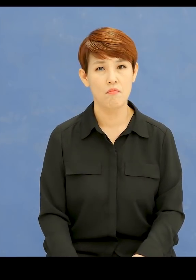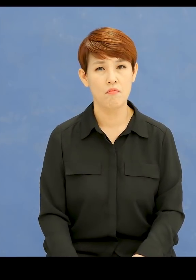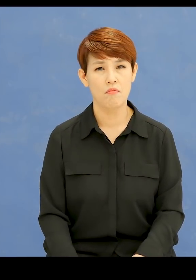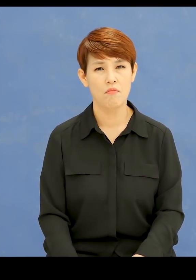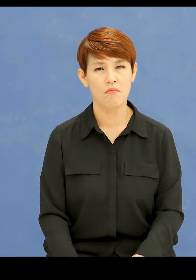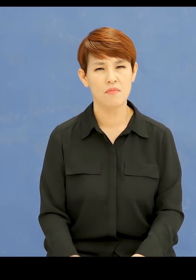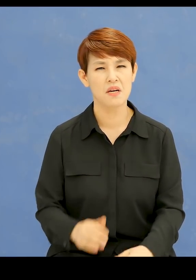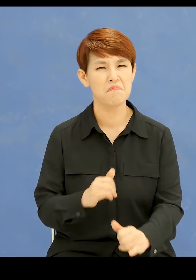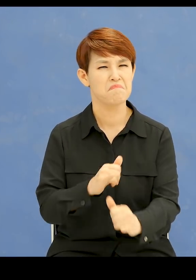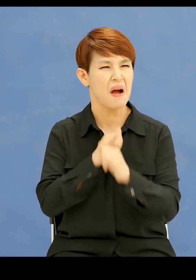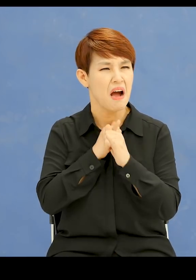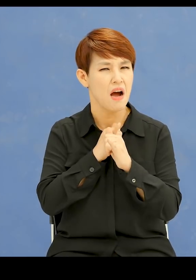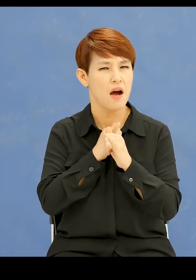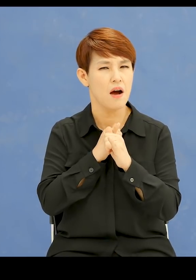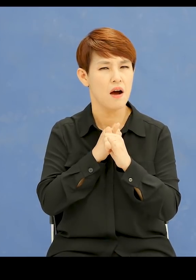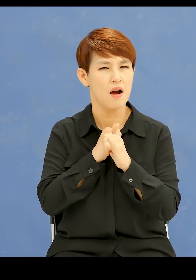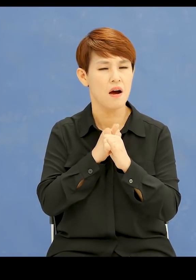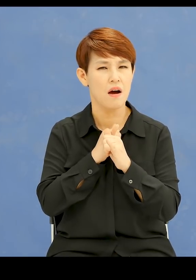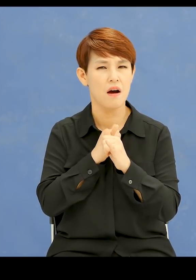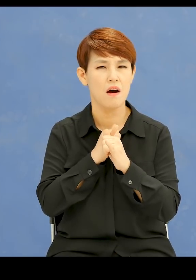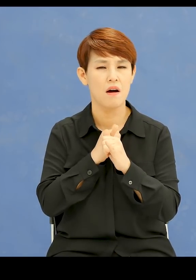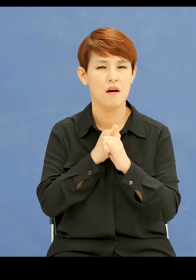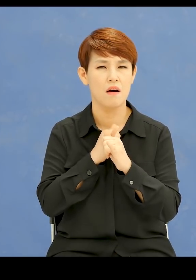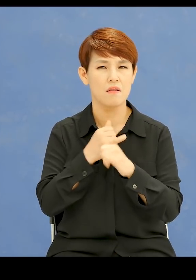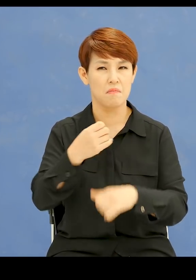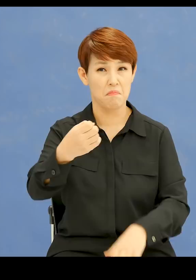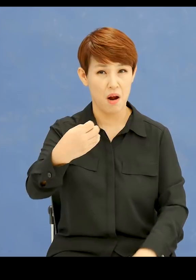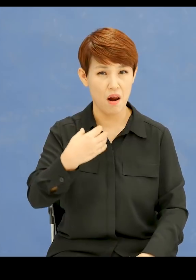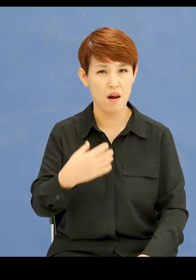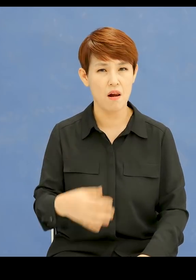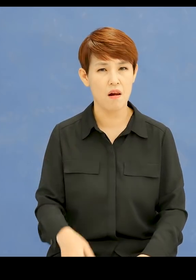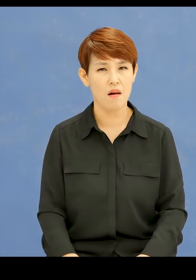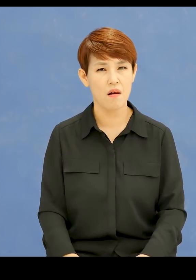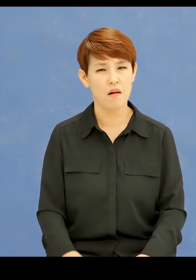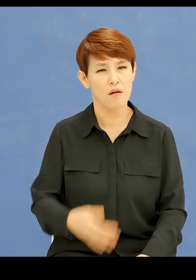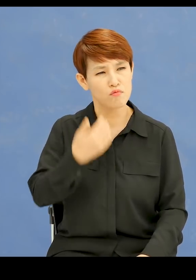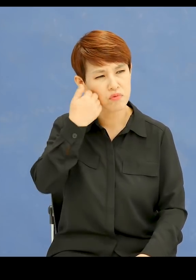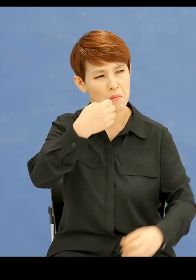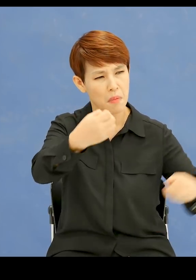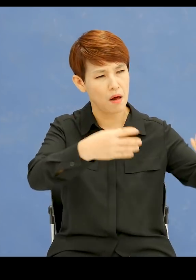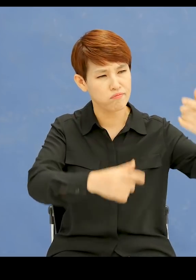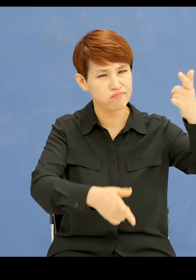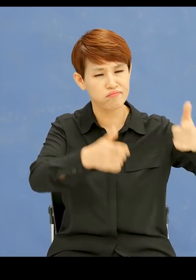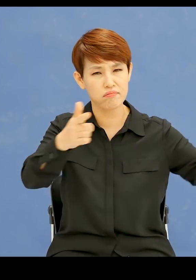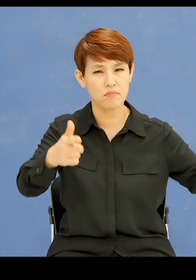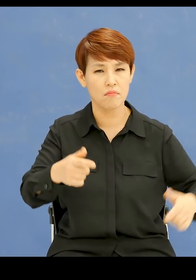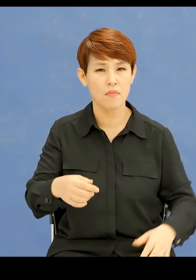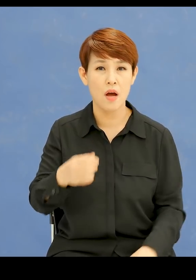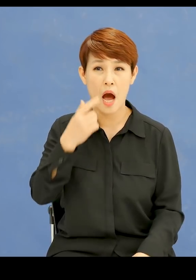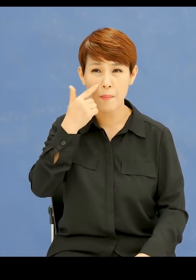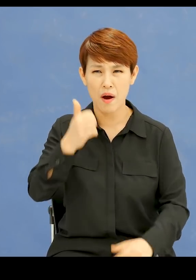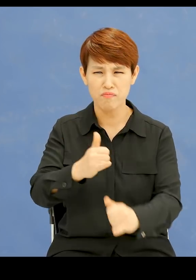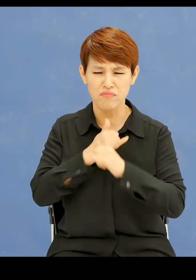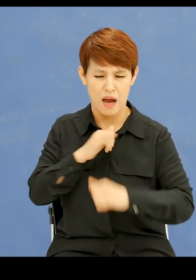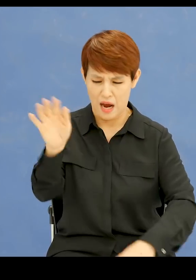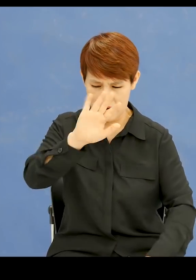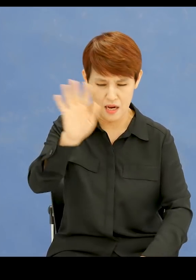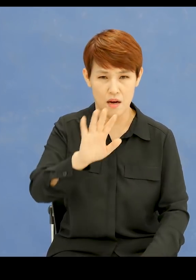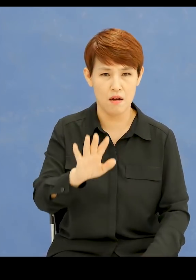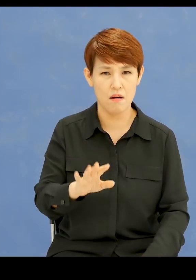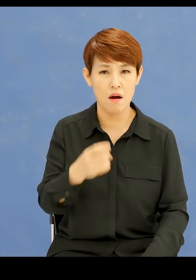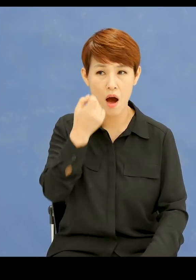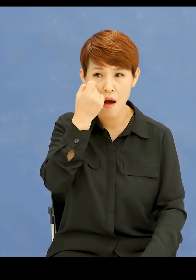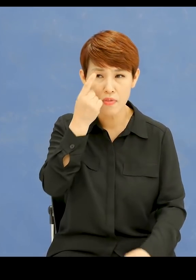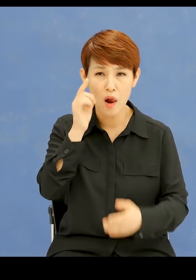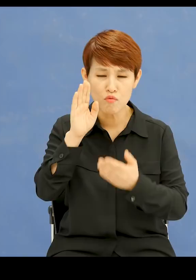뭐 결론은 뭐 자살이다 이렇게 났지만 또 어른들 얘기는 또 다른 얘기. 아빠가 그럴 리가 없다.